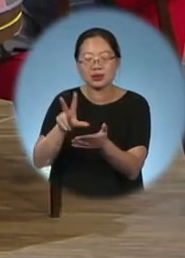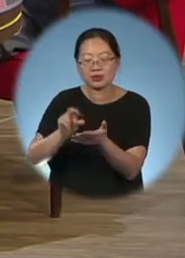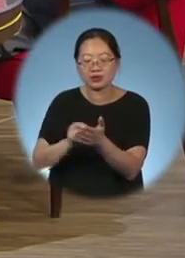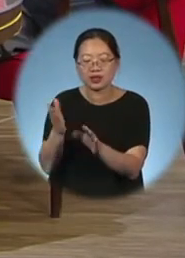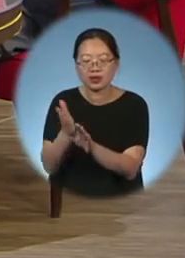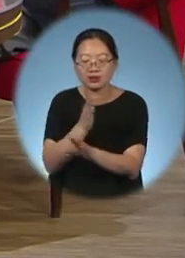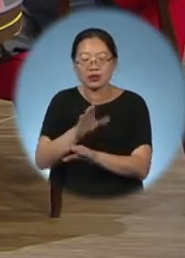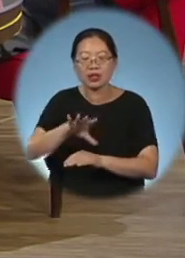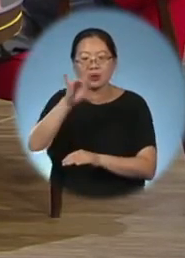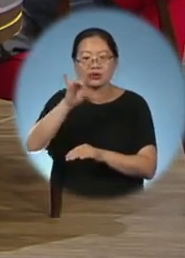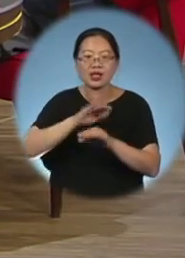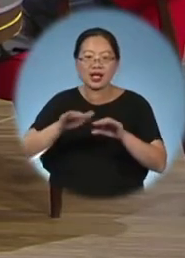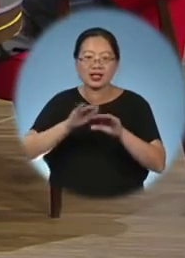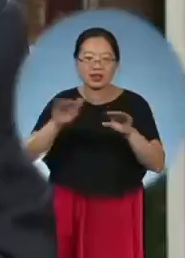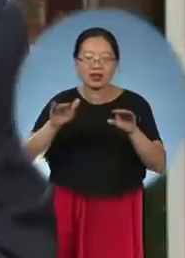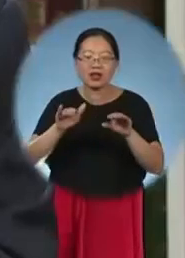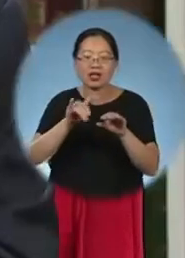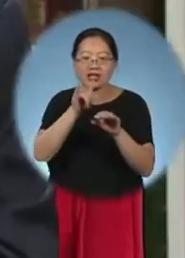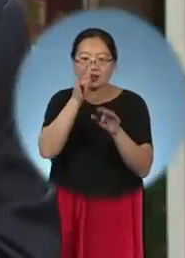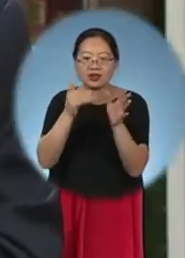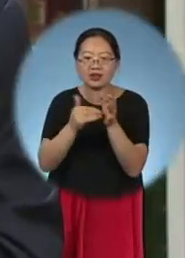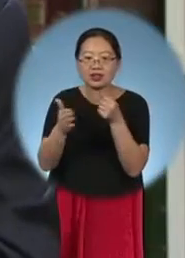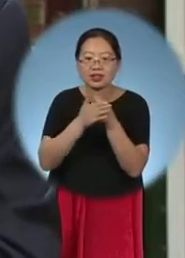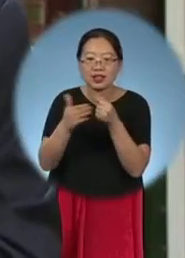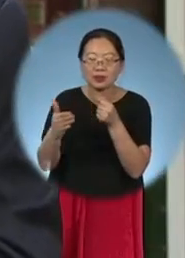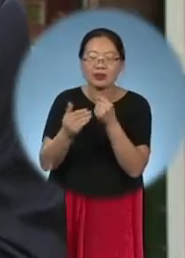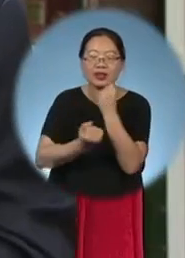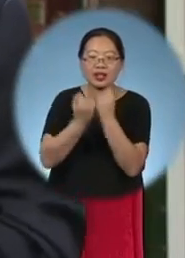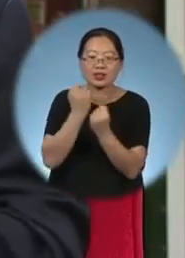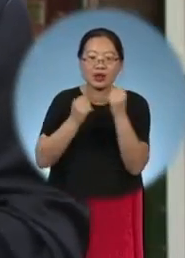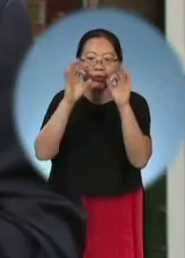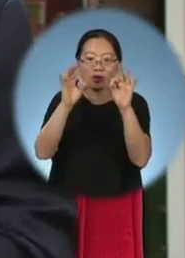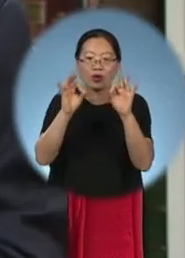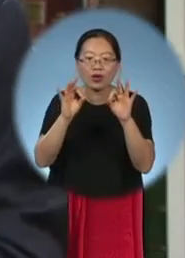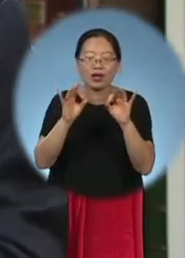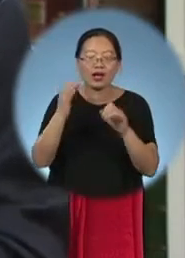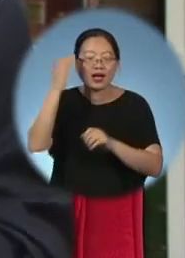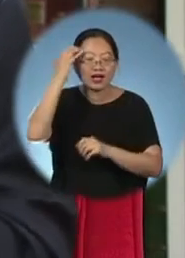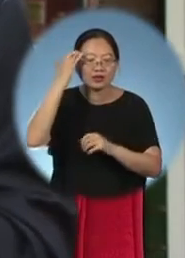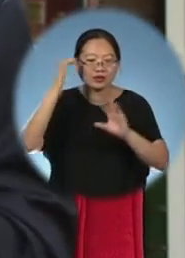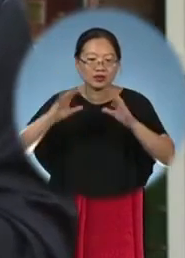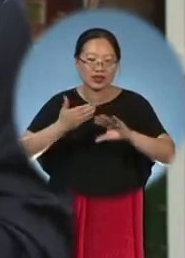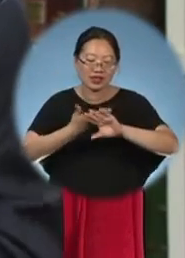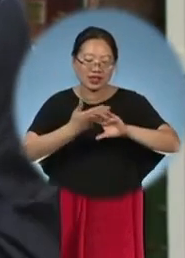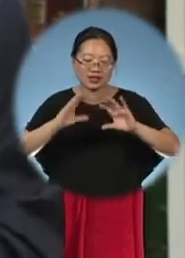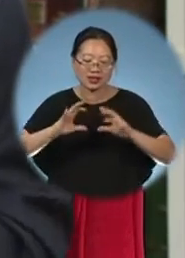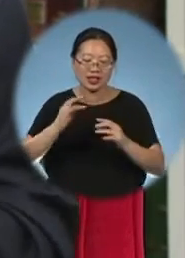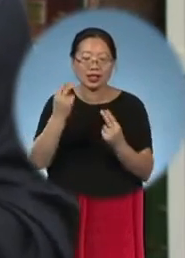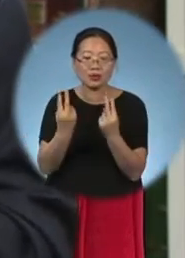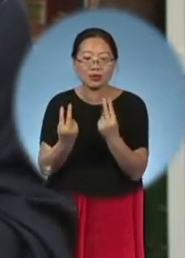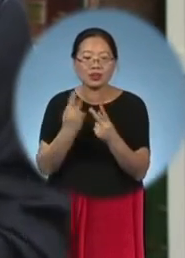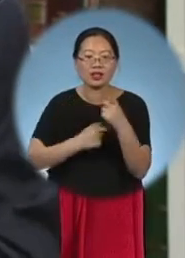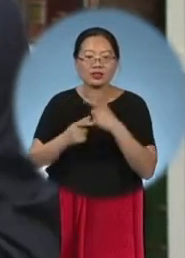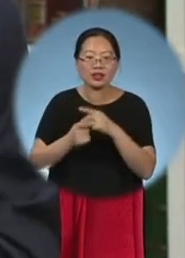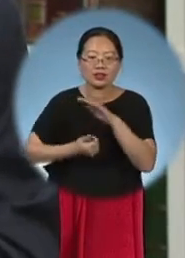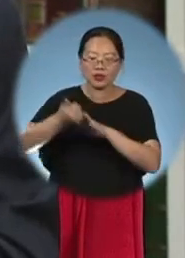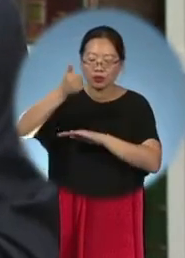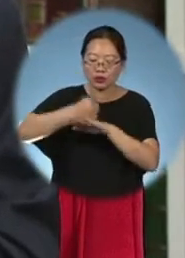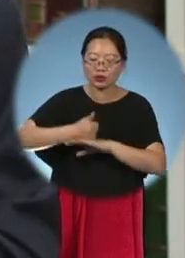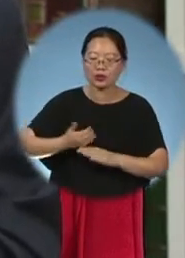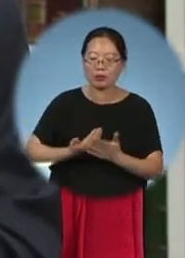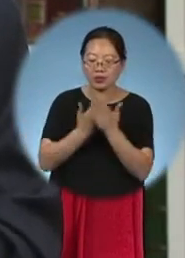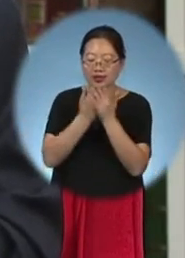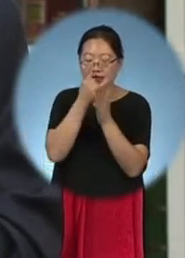과제부터 먼저 해결했기 때문에 그 제 해석은 그래서 우리나라가 다른 나라보다 더 성공적인 발전을